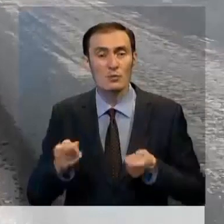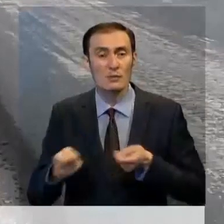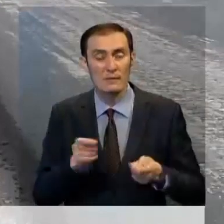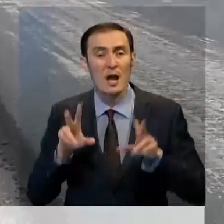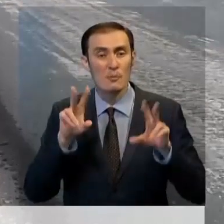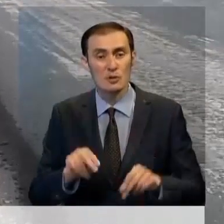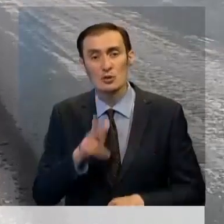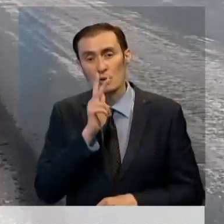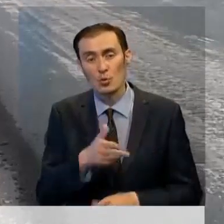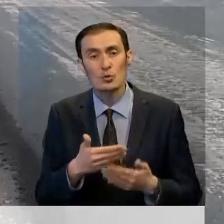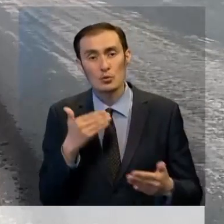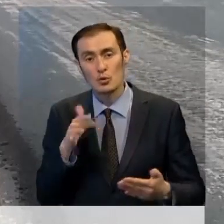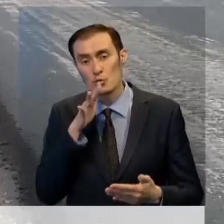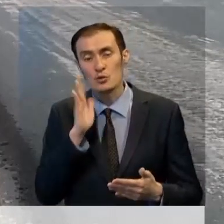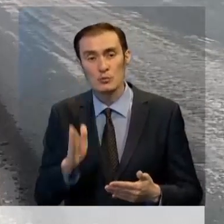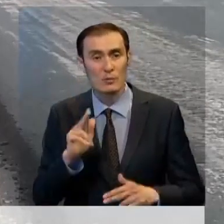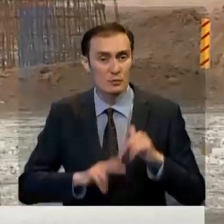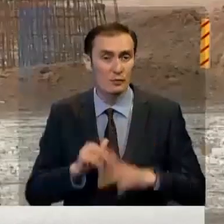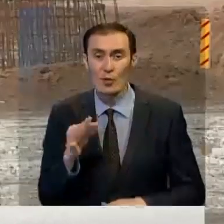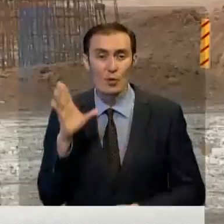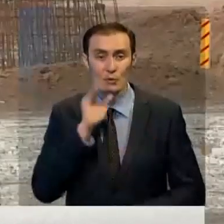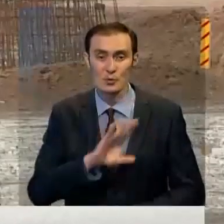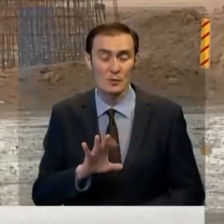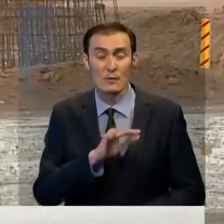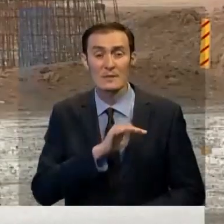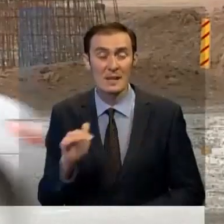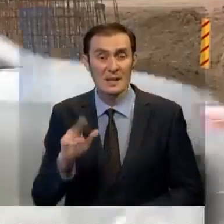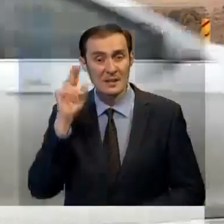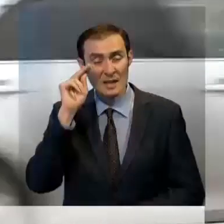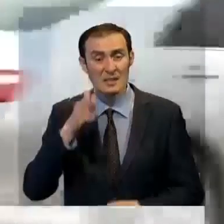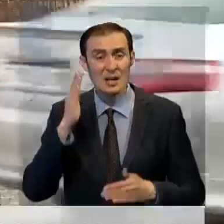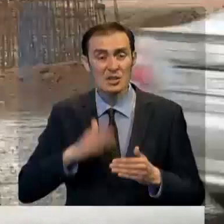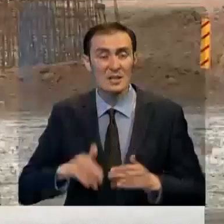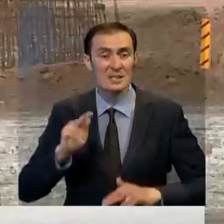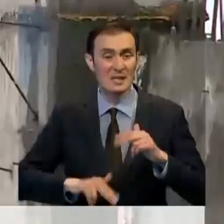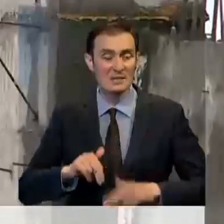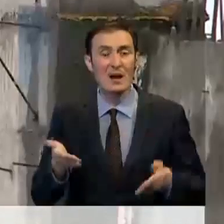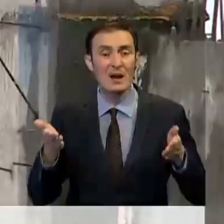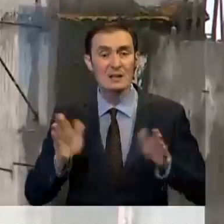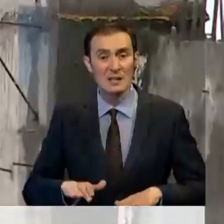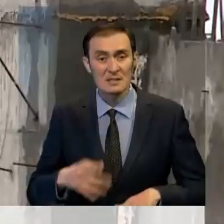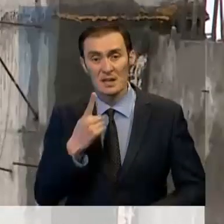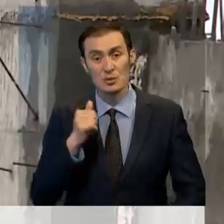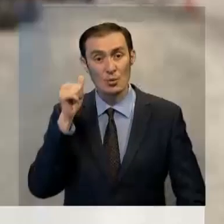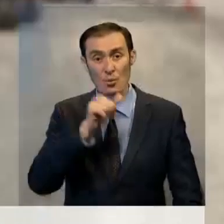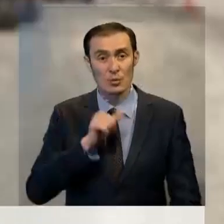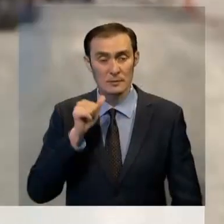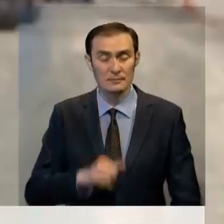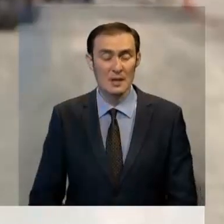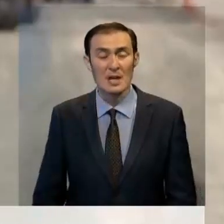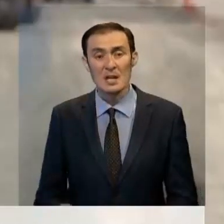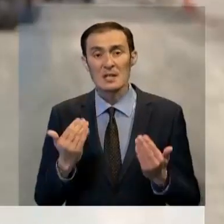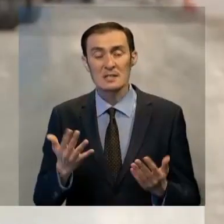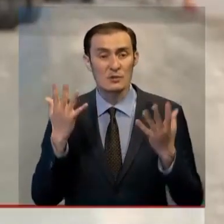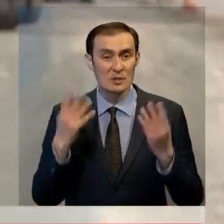сдать дорогу досрочно. Но не получается. До официальной даты окончания строительства остается ровно год. На сегодняшний